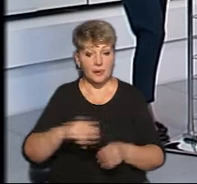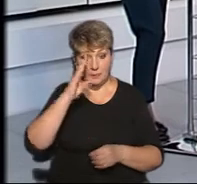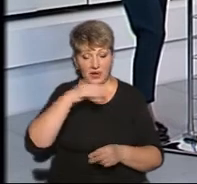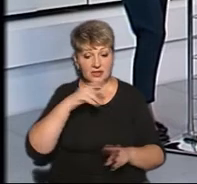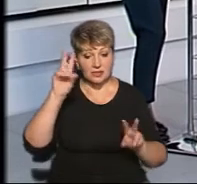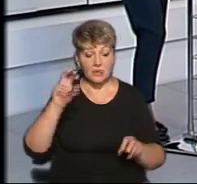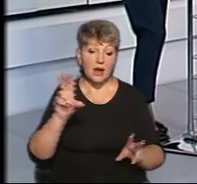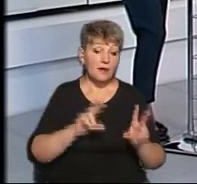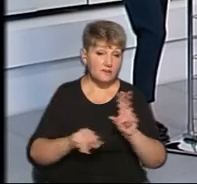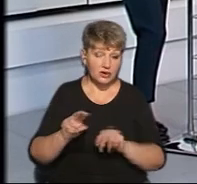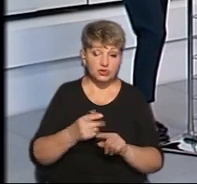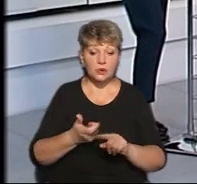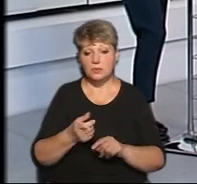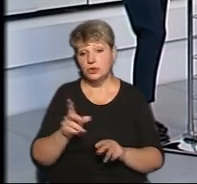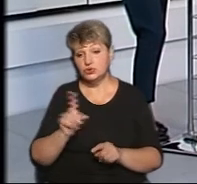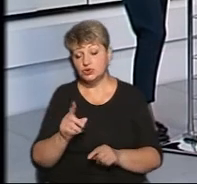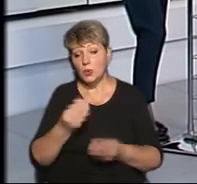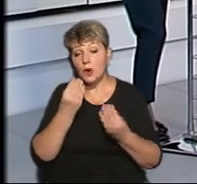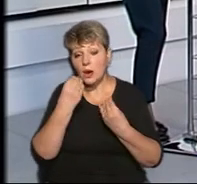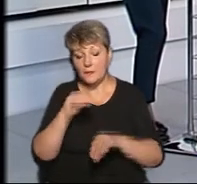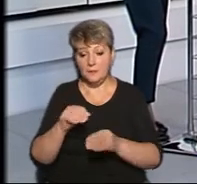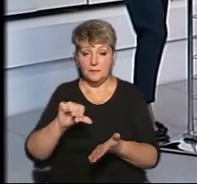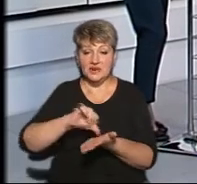що якраз таки найкращі представники